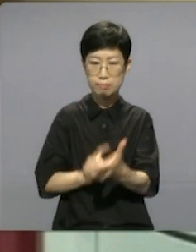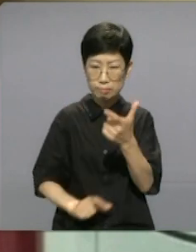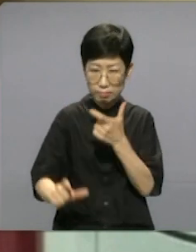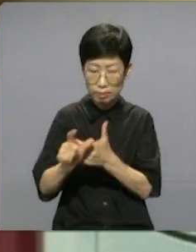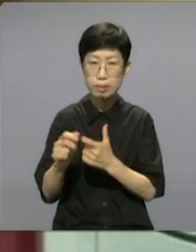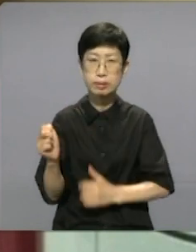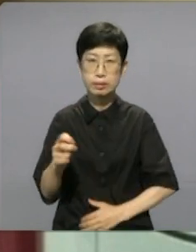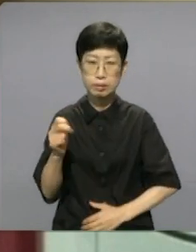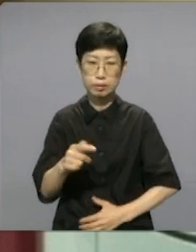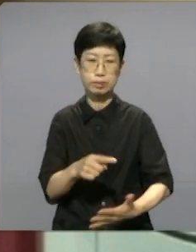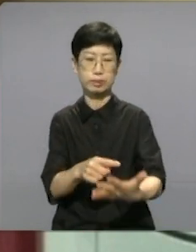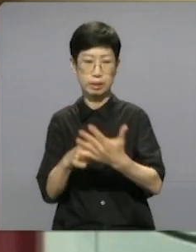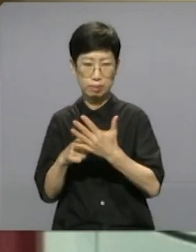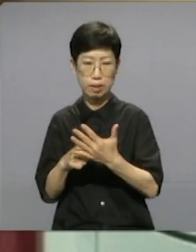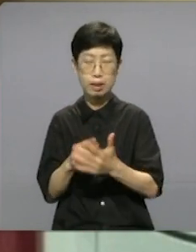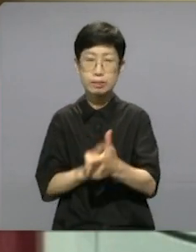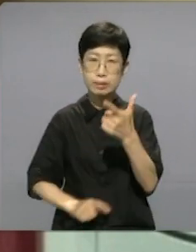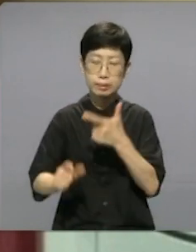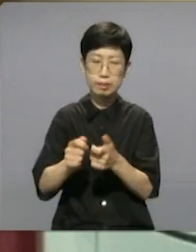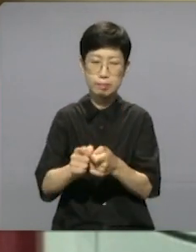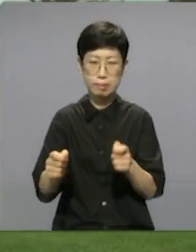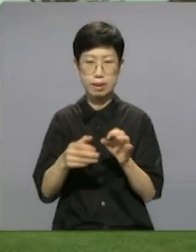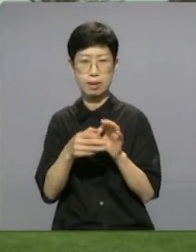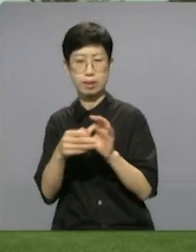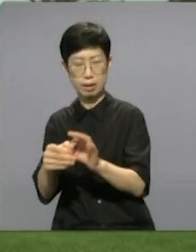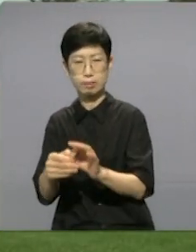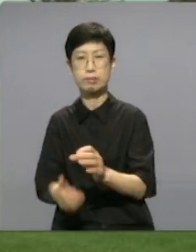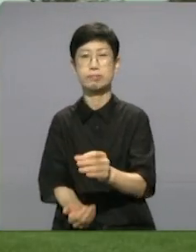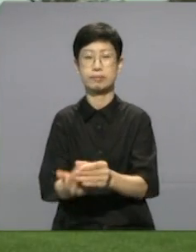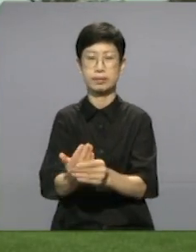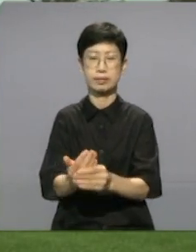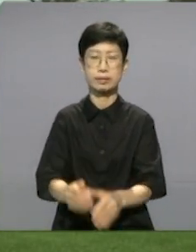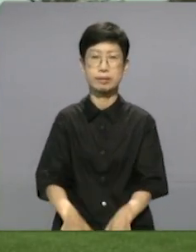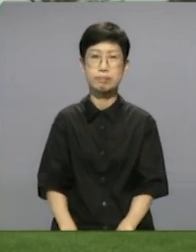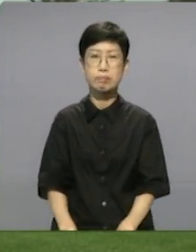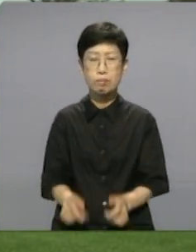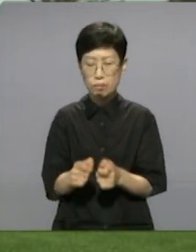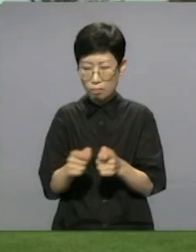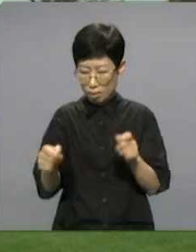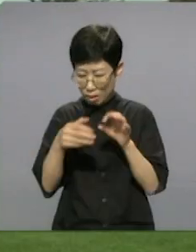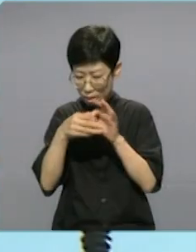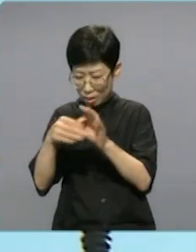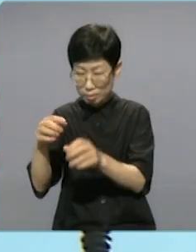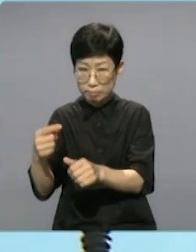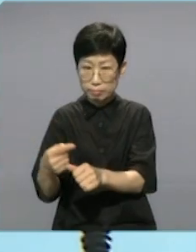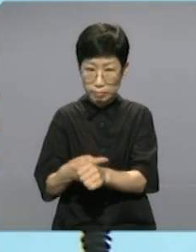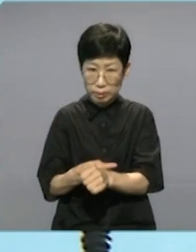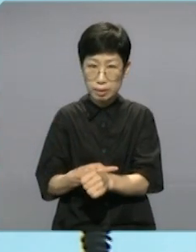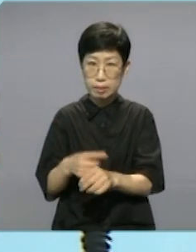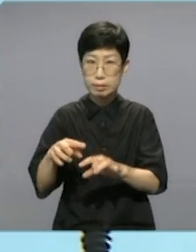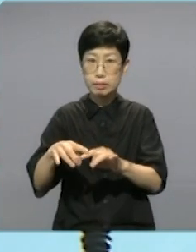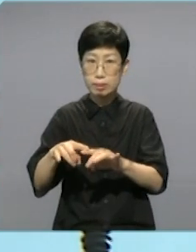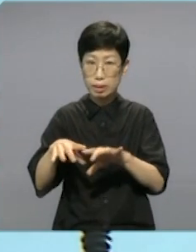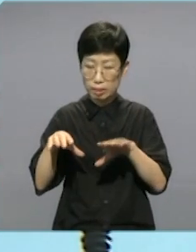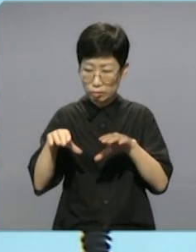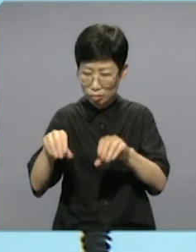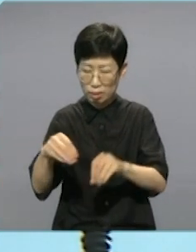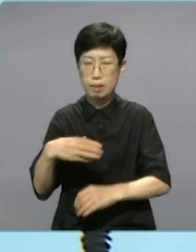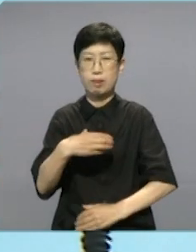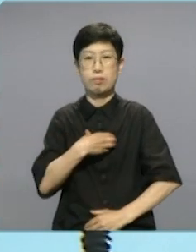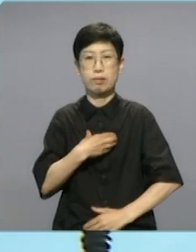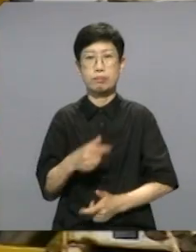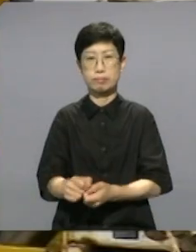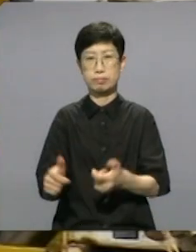longer lasting, and covering larger areas. 폭염이 장기간 지속되면서 대규모 정전에 대한 우려도 커지고